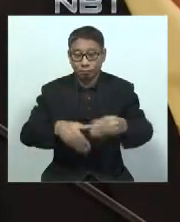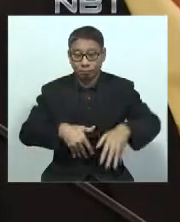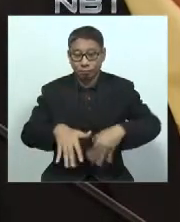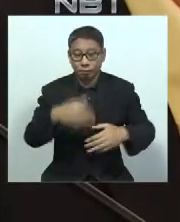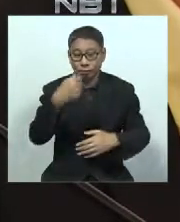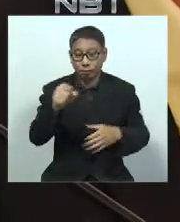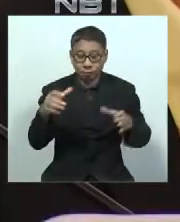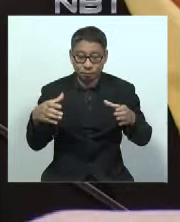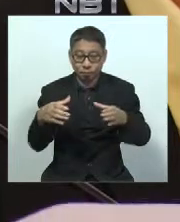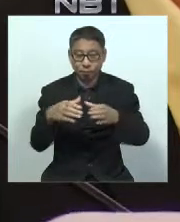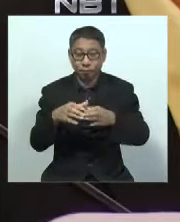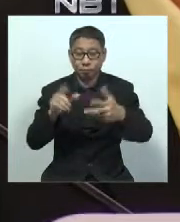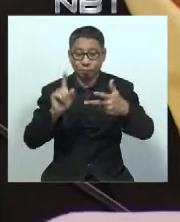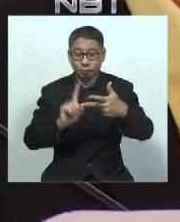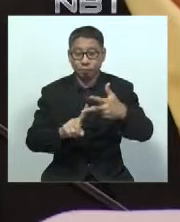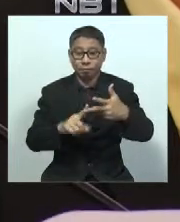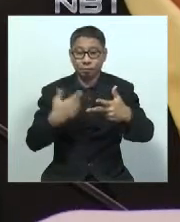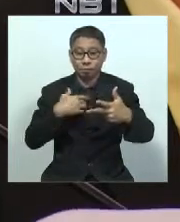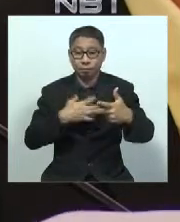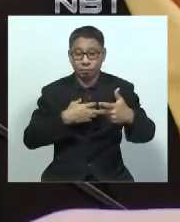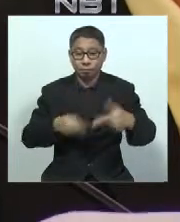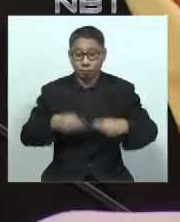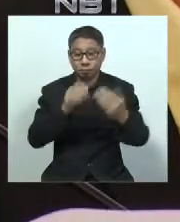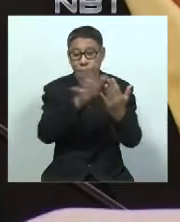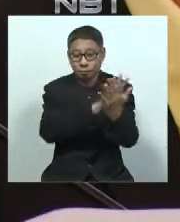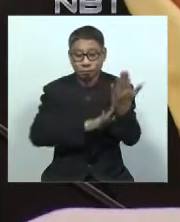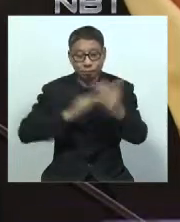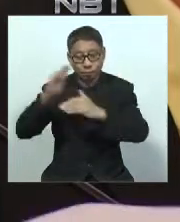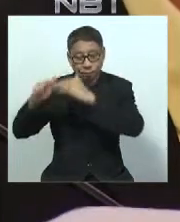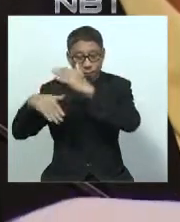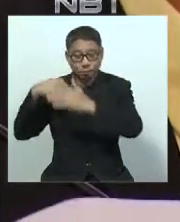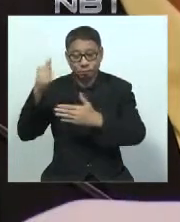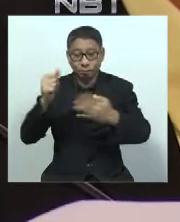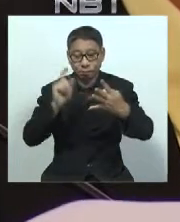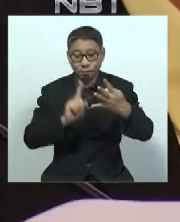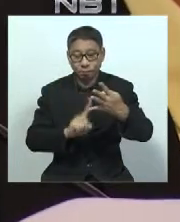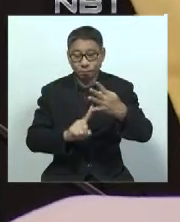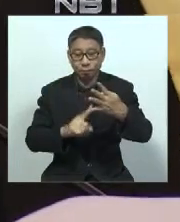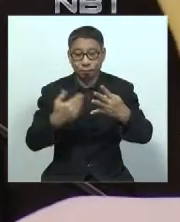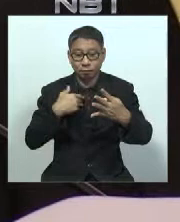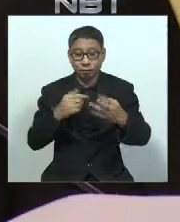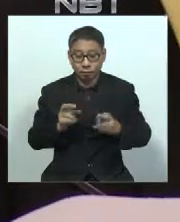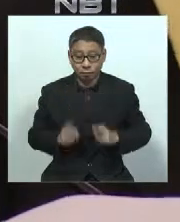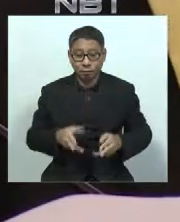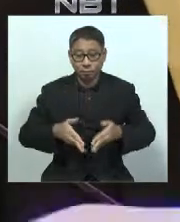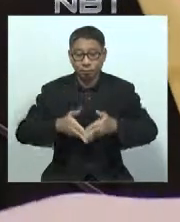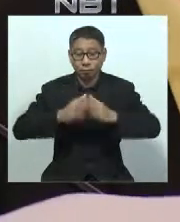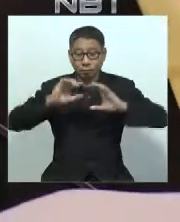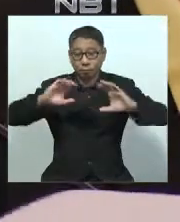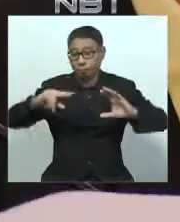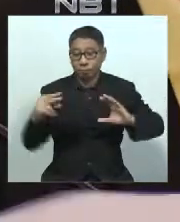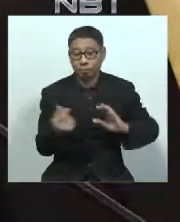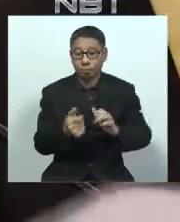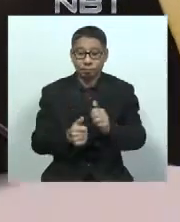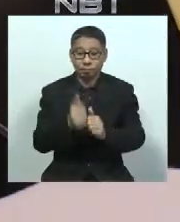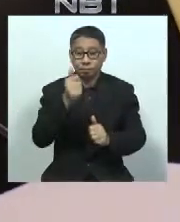พรรคอันที่3ต้องการให้ประเทศเดินหน้าต่อไปได้อันที่4ได้เร่งจัดตั้งรัฐบาลโดยรวดเร็วที่สุด